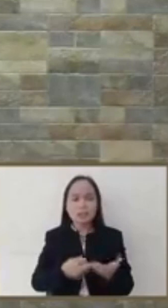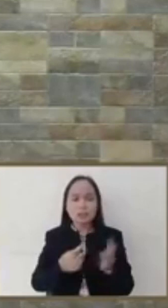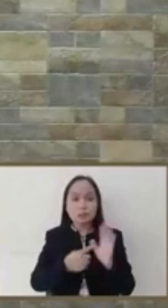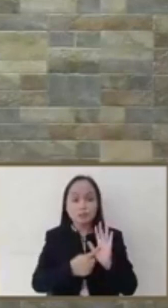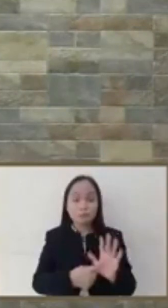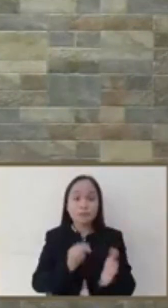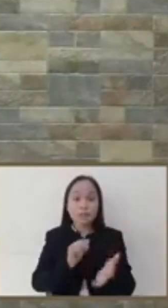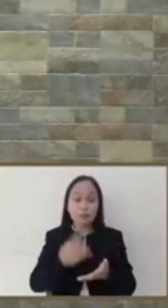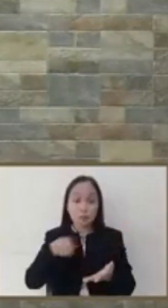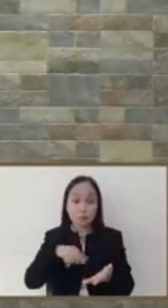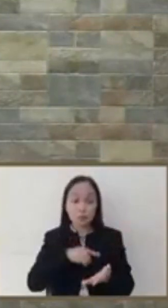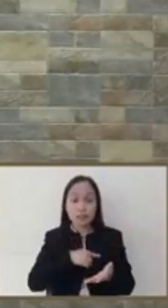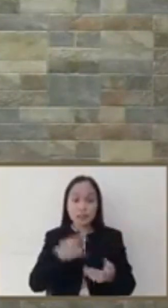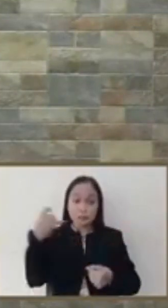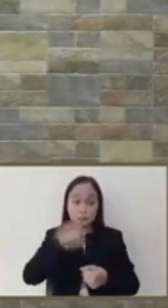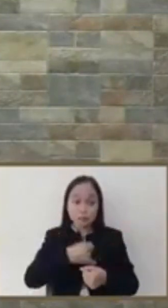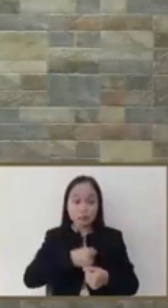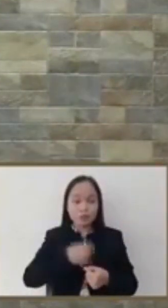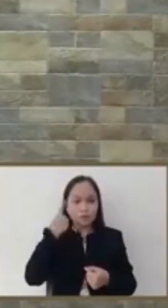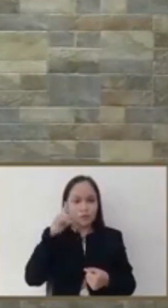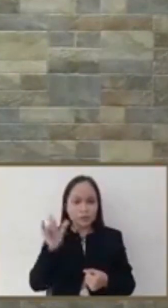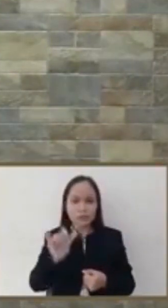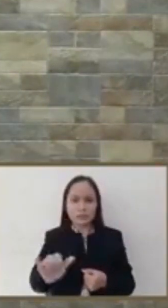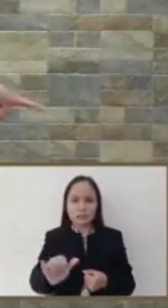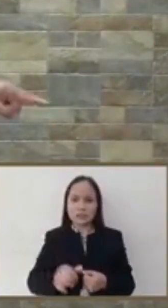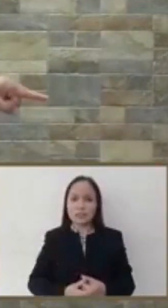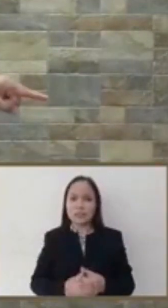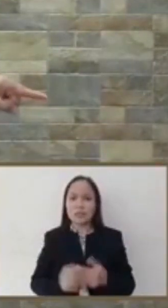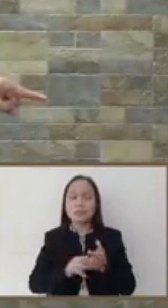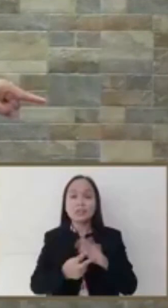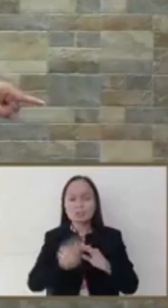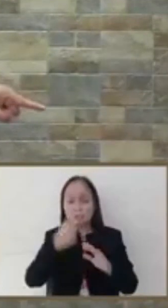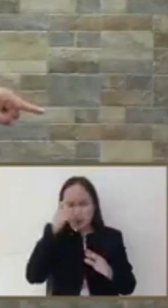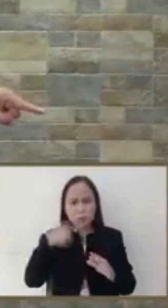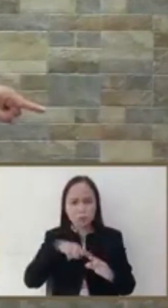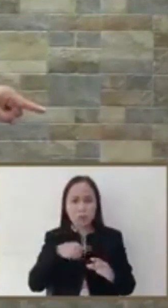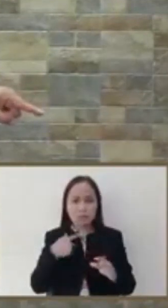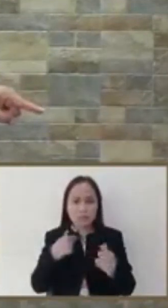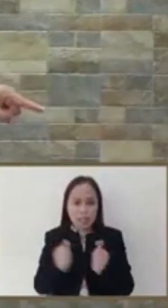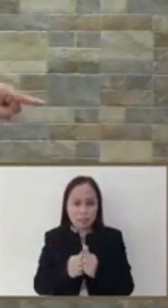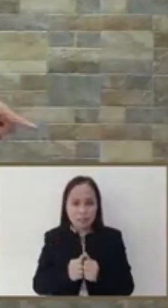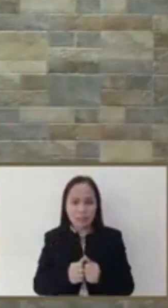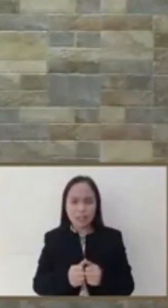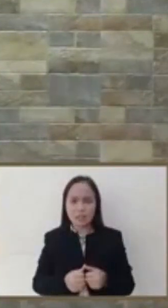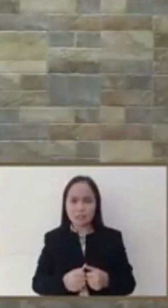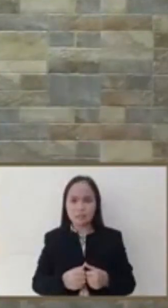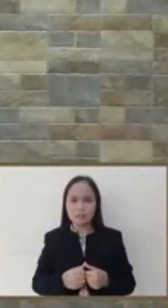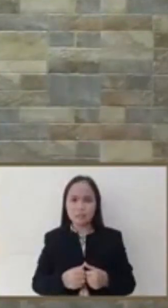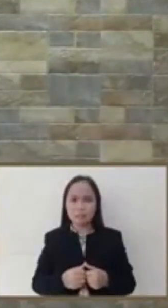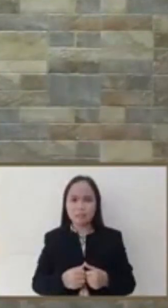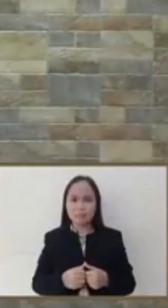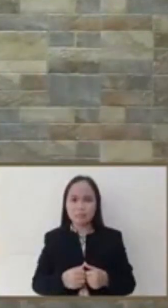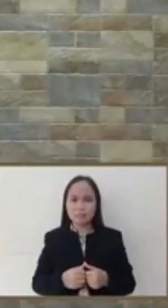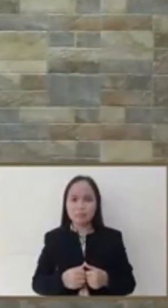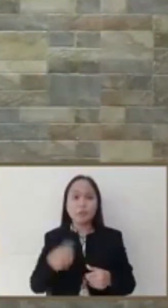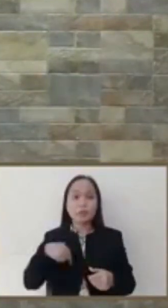ay nag-i-invest sa eternity. Sapagkat makakasama mo sila eh. Makakasama po sila. Hindi mo